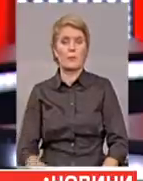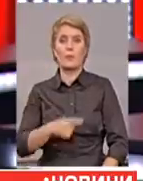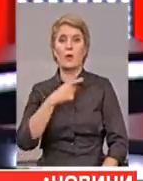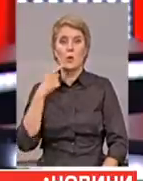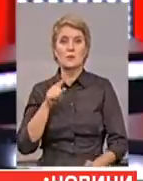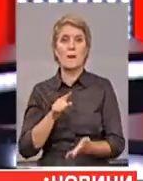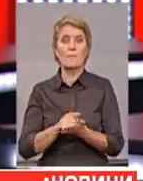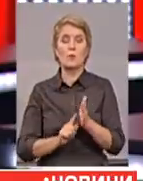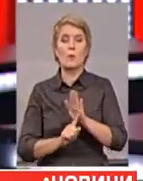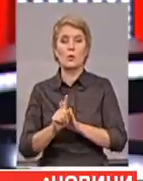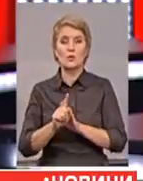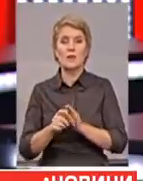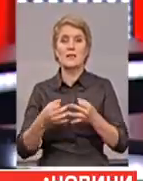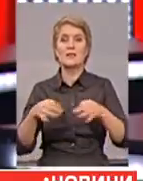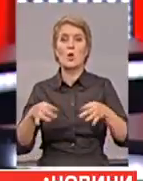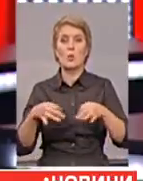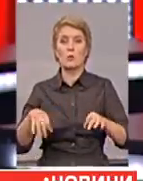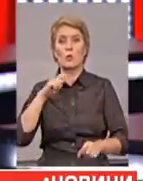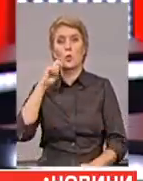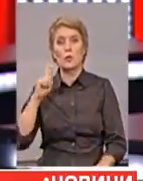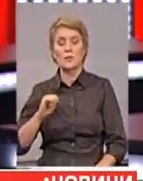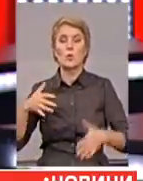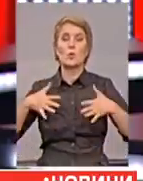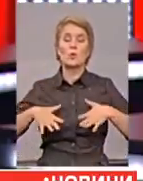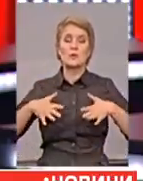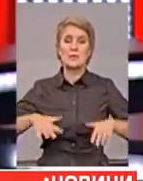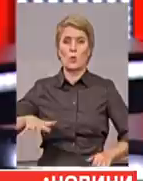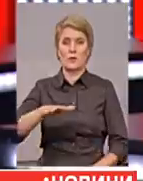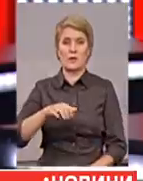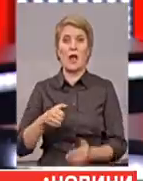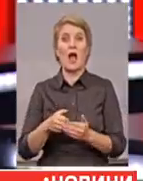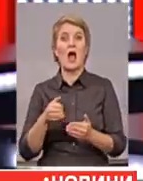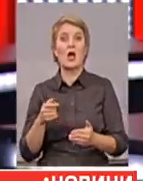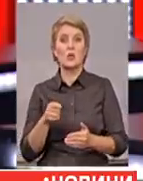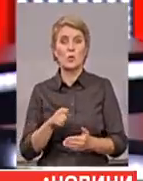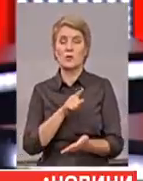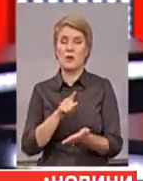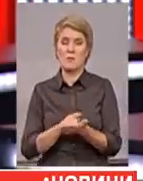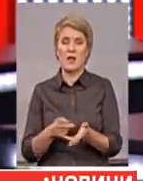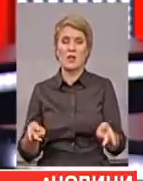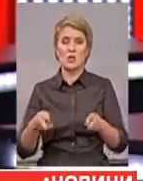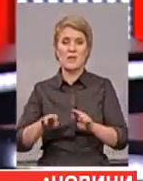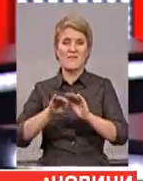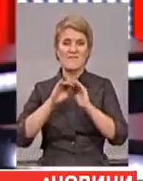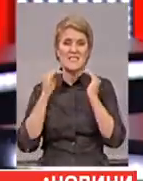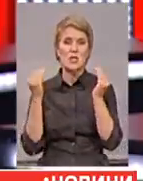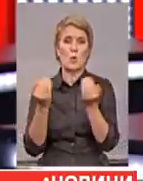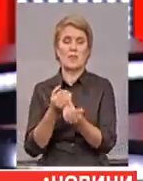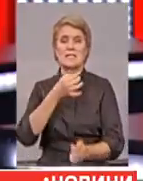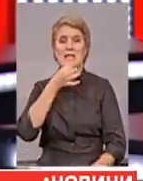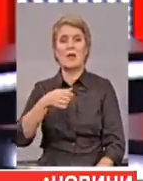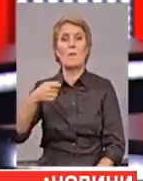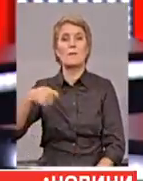Росія мусить почати деокупацію української та грузинської території, а доти має залишатися в ізоляції. Про це заявив президент України Петро